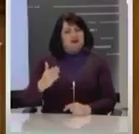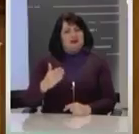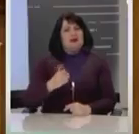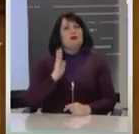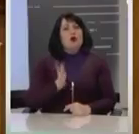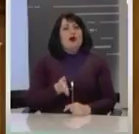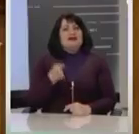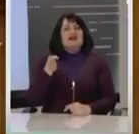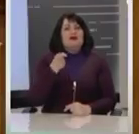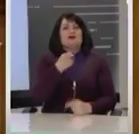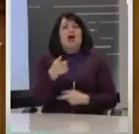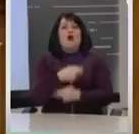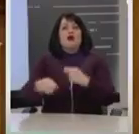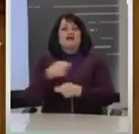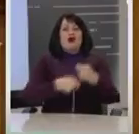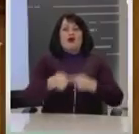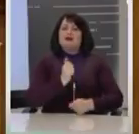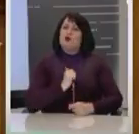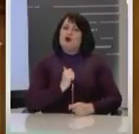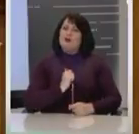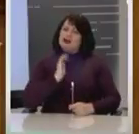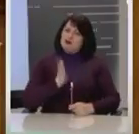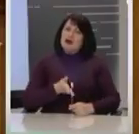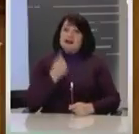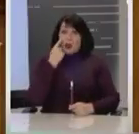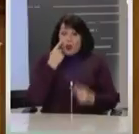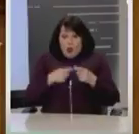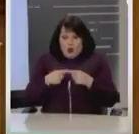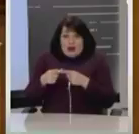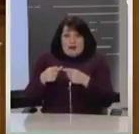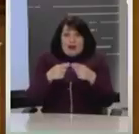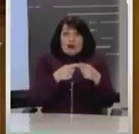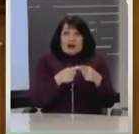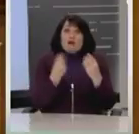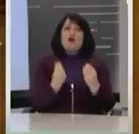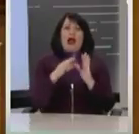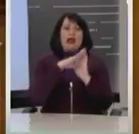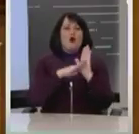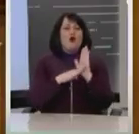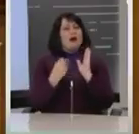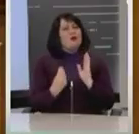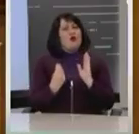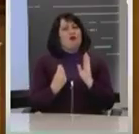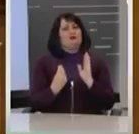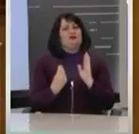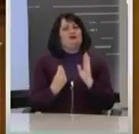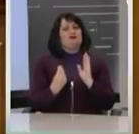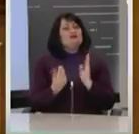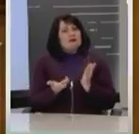πρόσβαση στις αγορές σε πρώτη φάση δοκιμαστικά με πολύ ευνοϊκότερους όρους από την